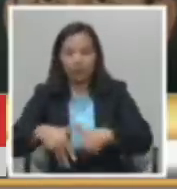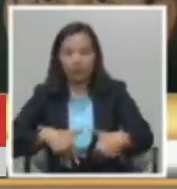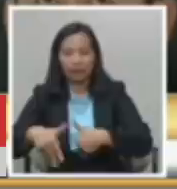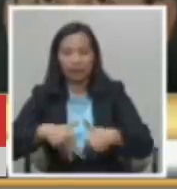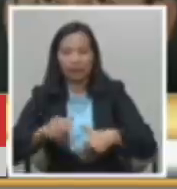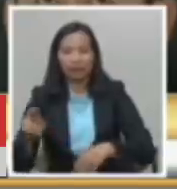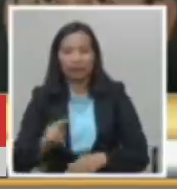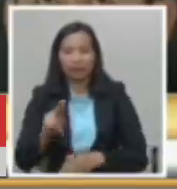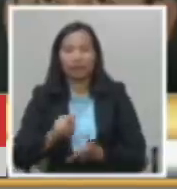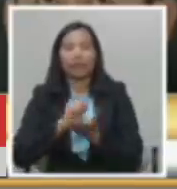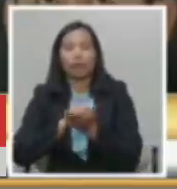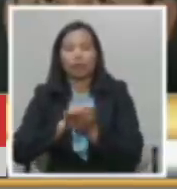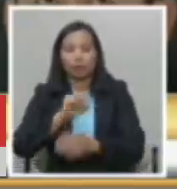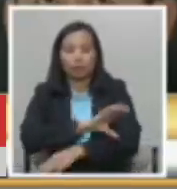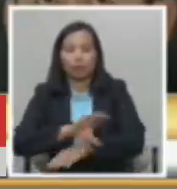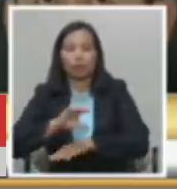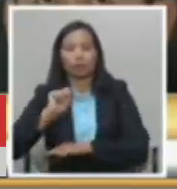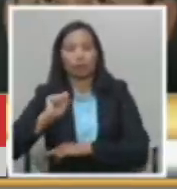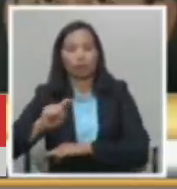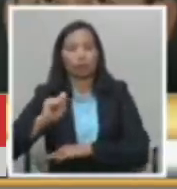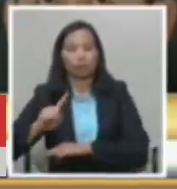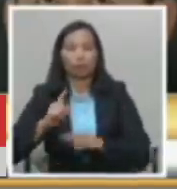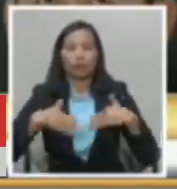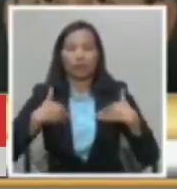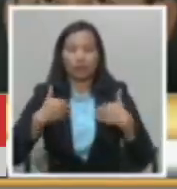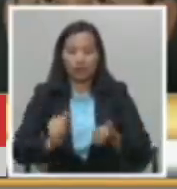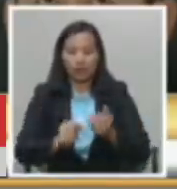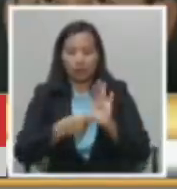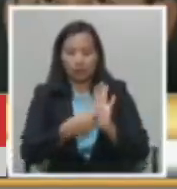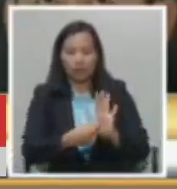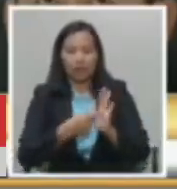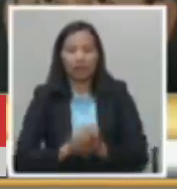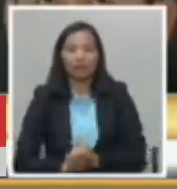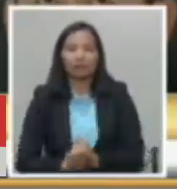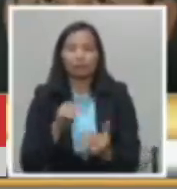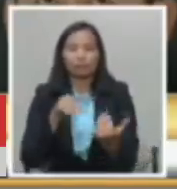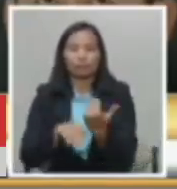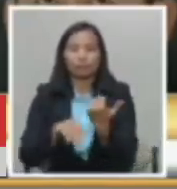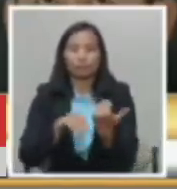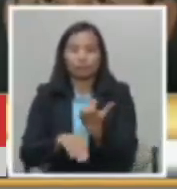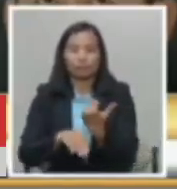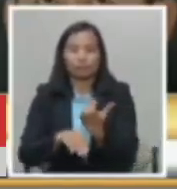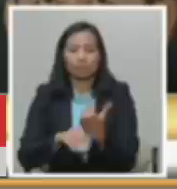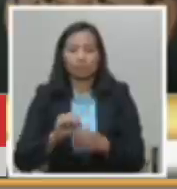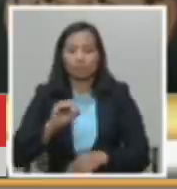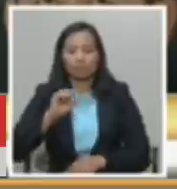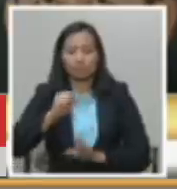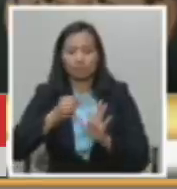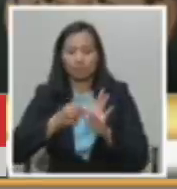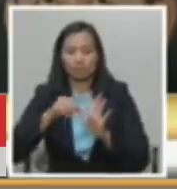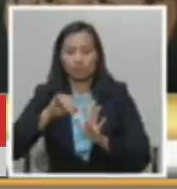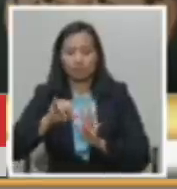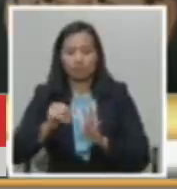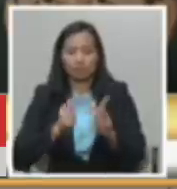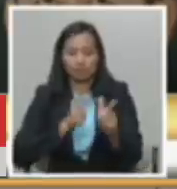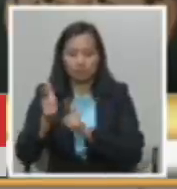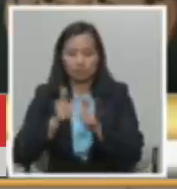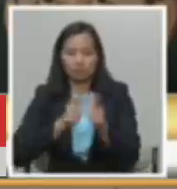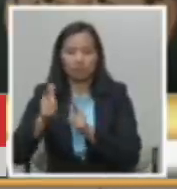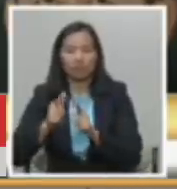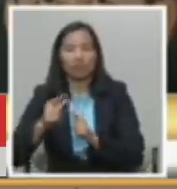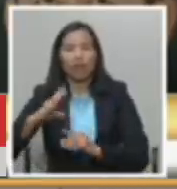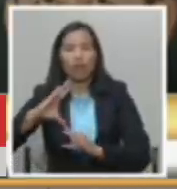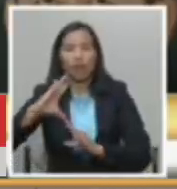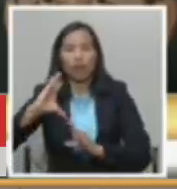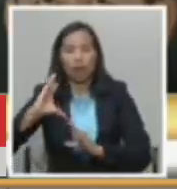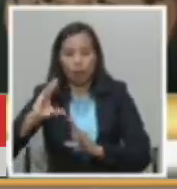ปใช้บริการรถไฟความเร็วสูงได้สะดวกยกตัวอย่างเช่นถนนทางหลวงสายเลยชุมแพขอนแก่น